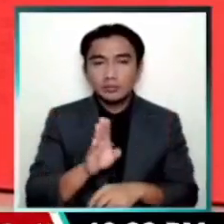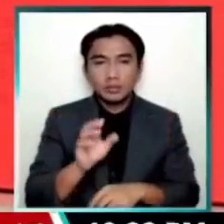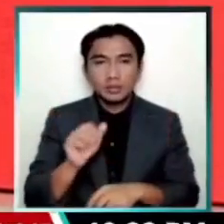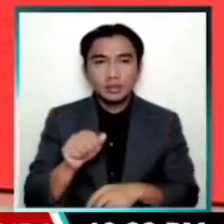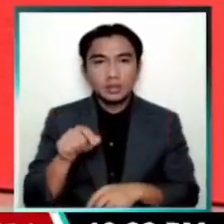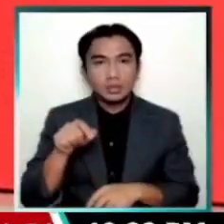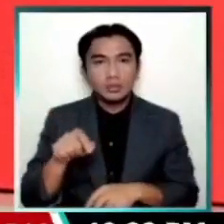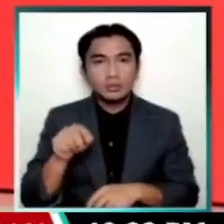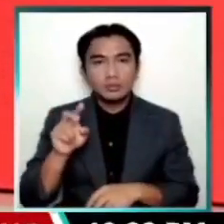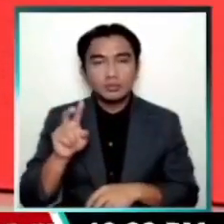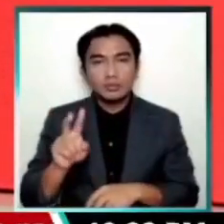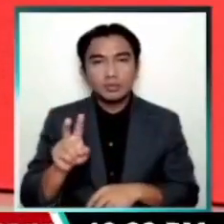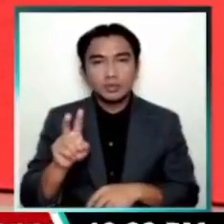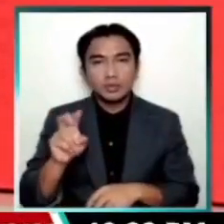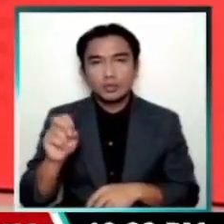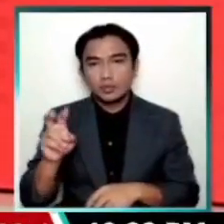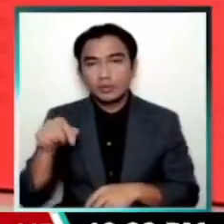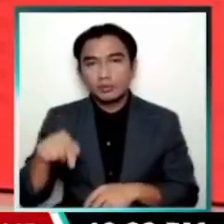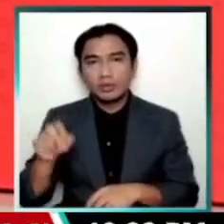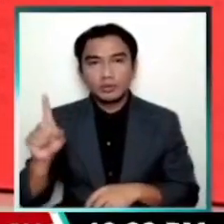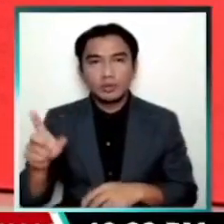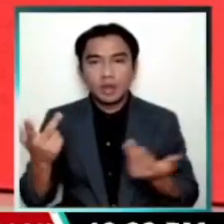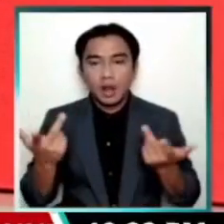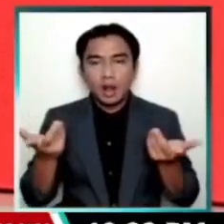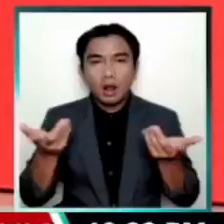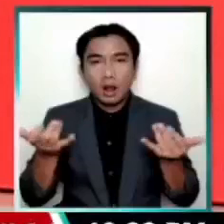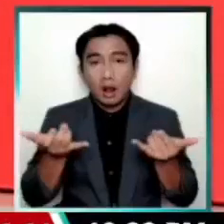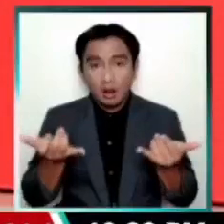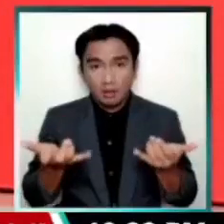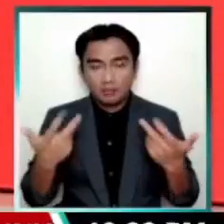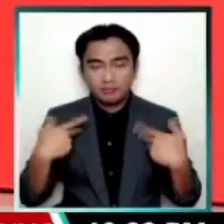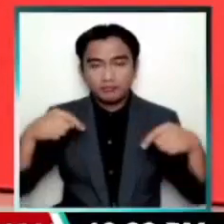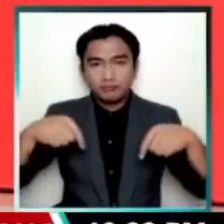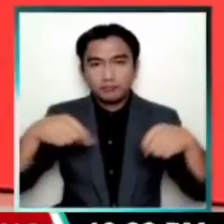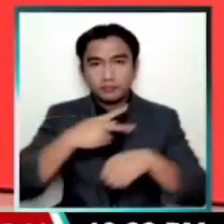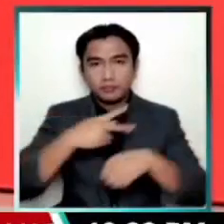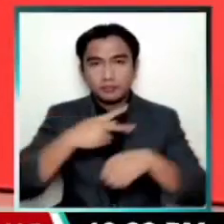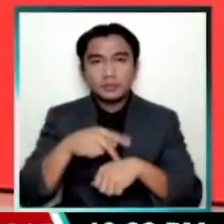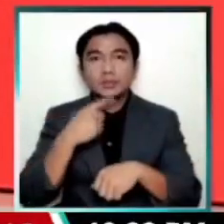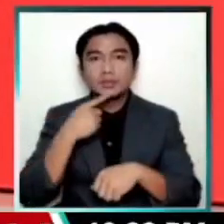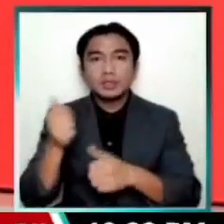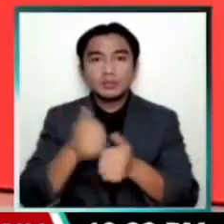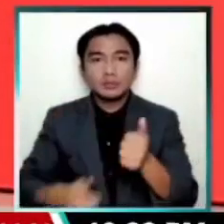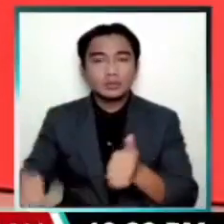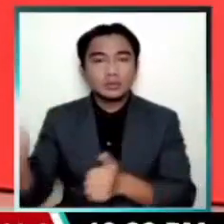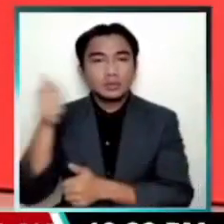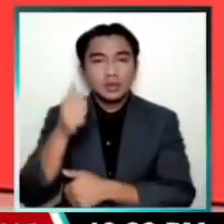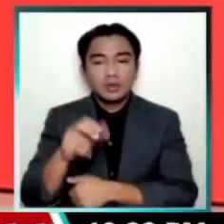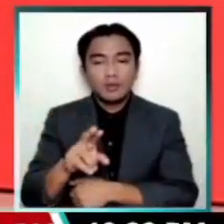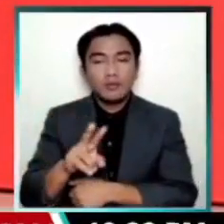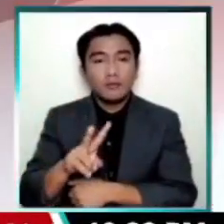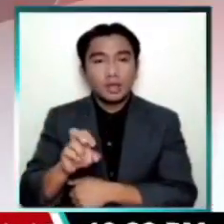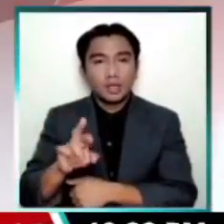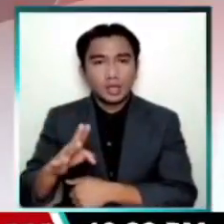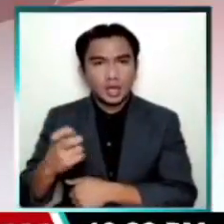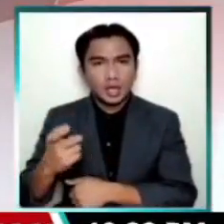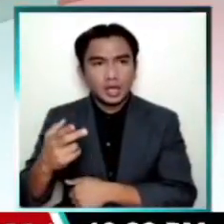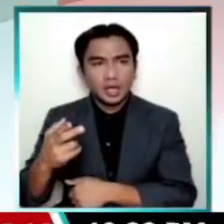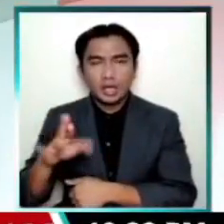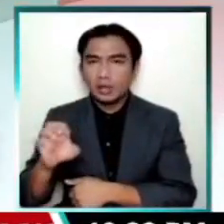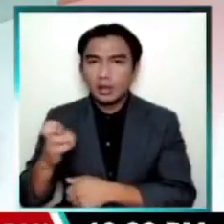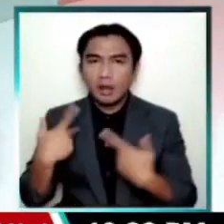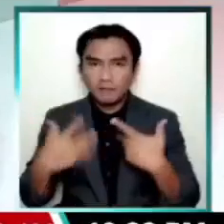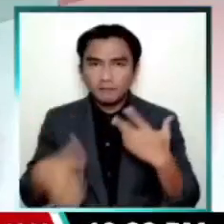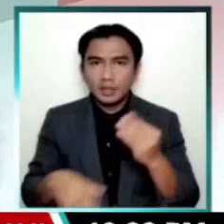BA.2.12.1 sa Pilipinas. Ayon kay Health Undersecretary Maria Rosario Vergere, nadagdagan pa ng tatlo ang mga kaso ng